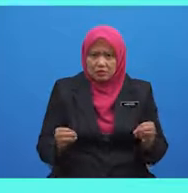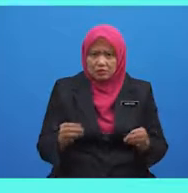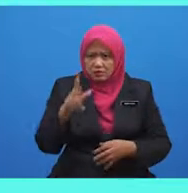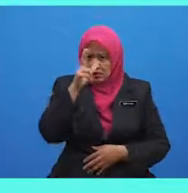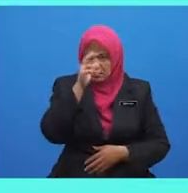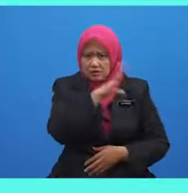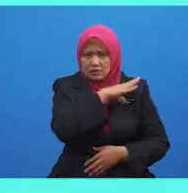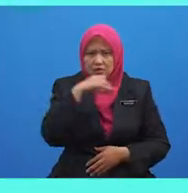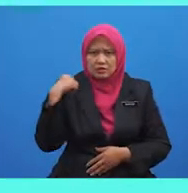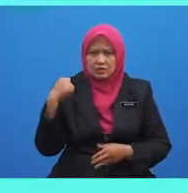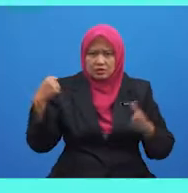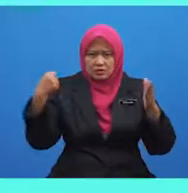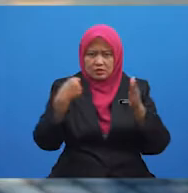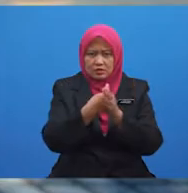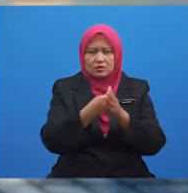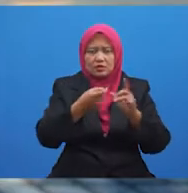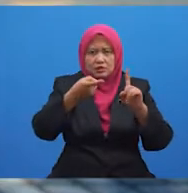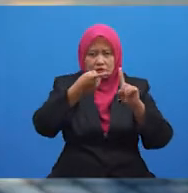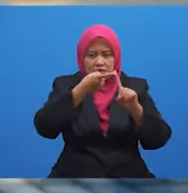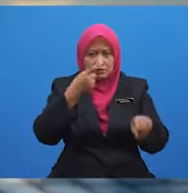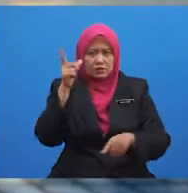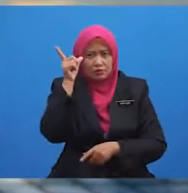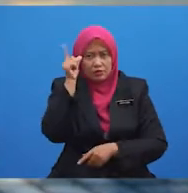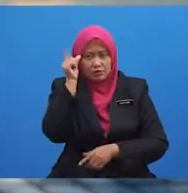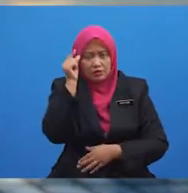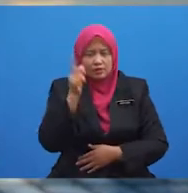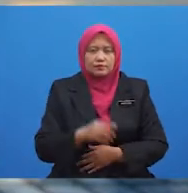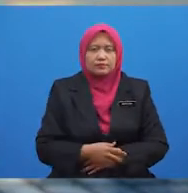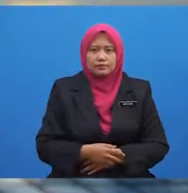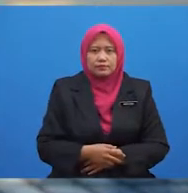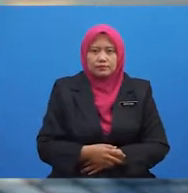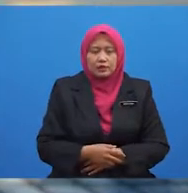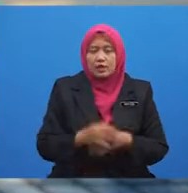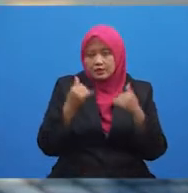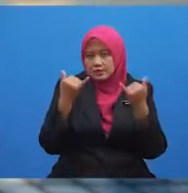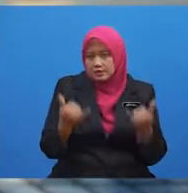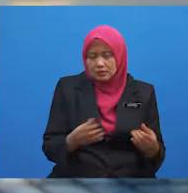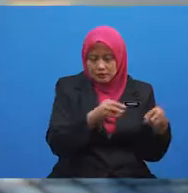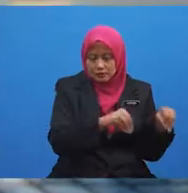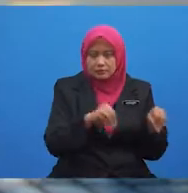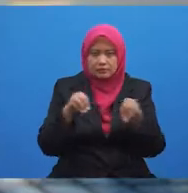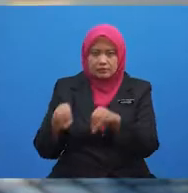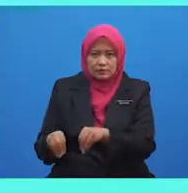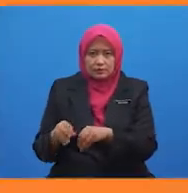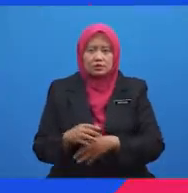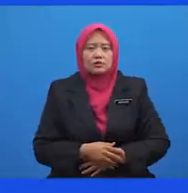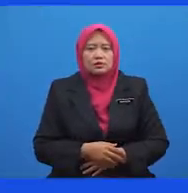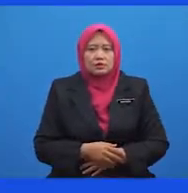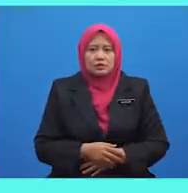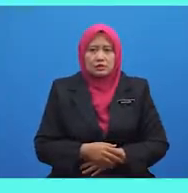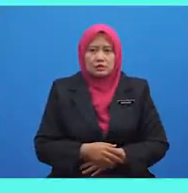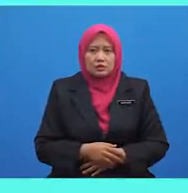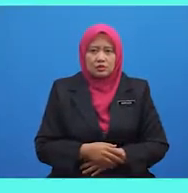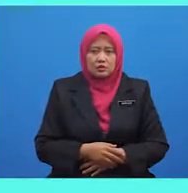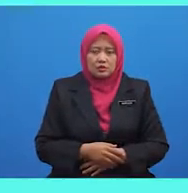daripada Portugis. Murid-murid, sekarang kita beralih pula ke bab 6, iaitu